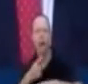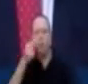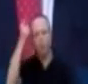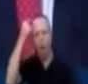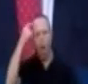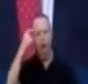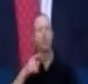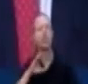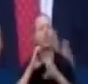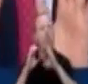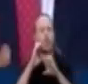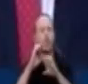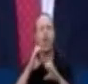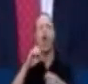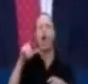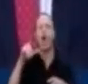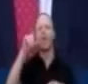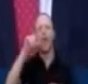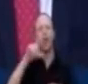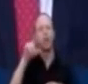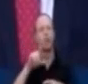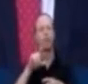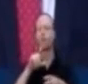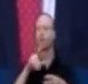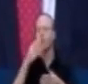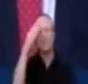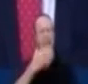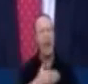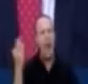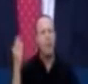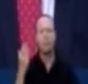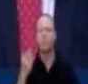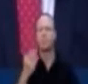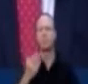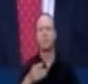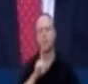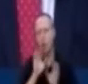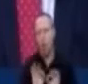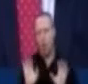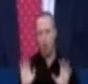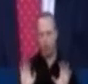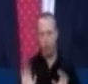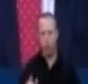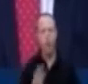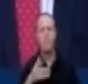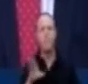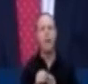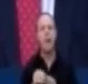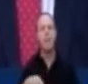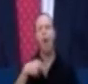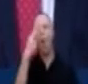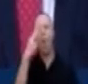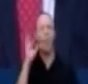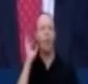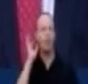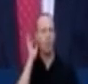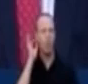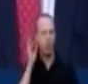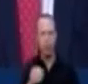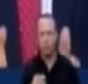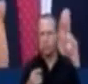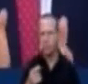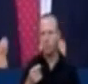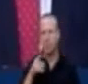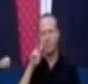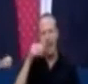הרוח ולאנשי האקדמיה. אלגורית. אלגורית, כמובן. מה עם ההומואים והנשים? אני לא מודאג בעניין הזה. קודם כל